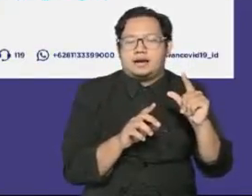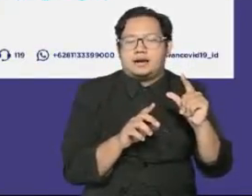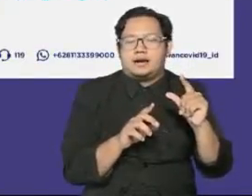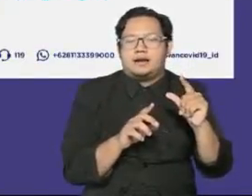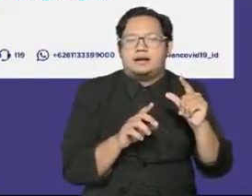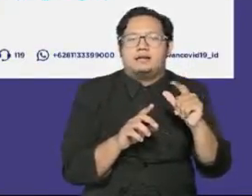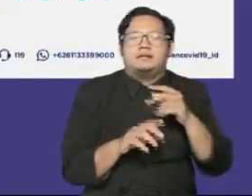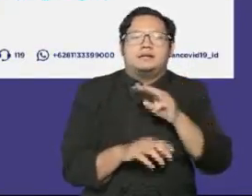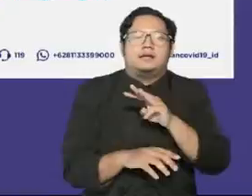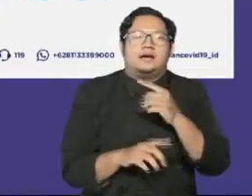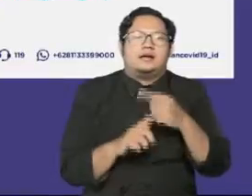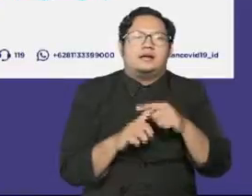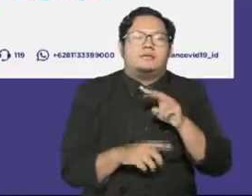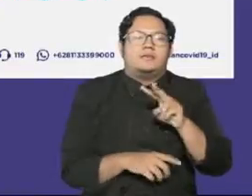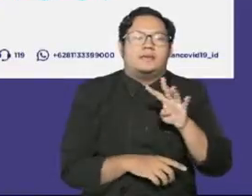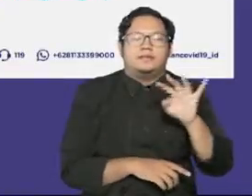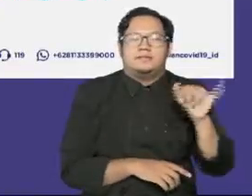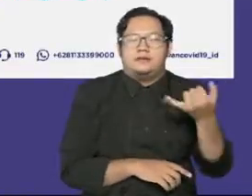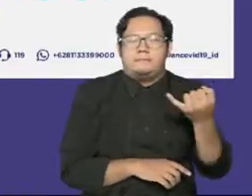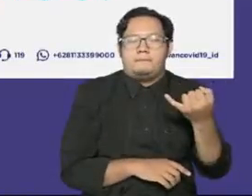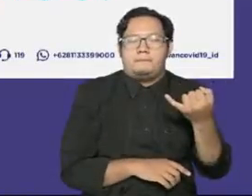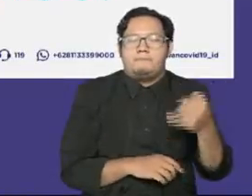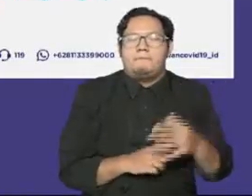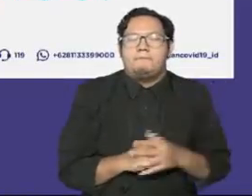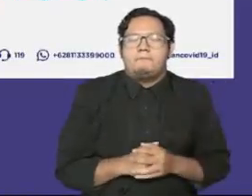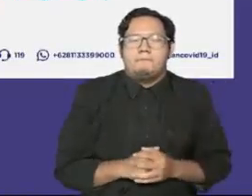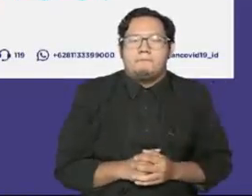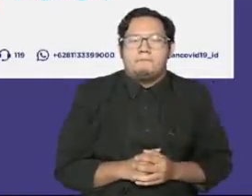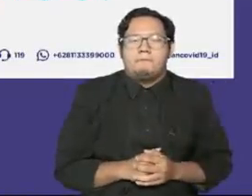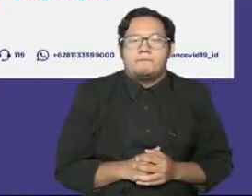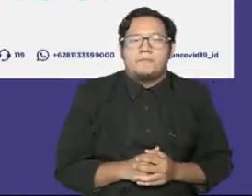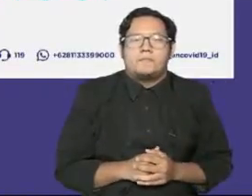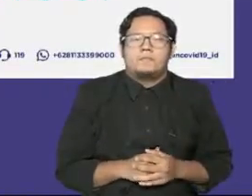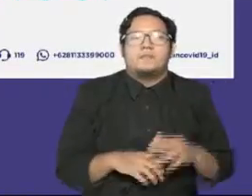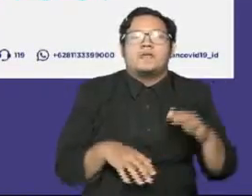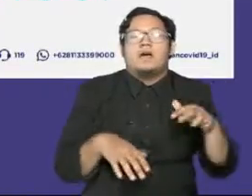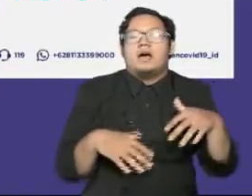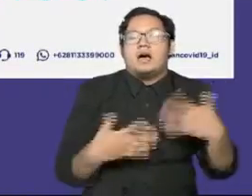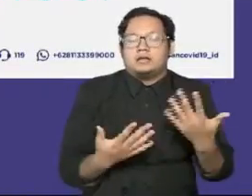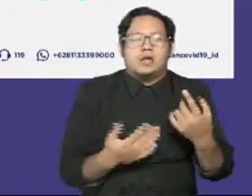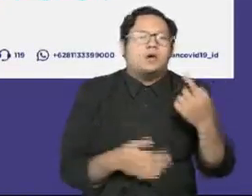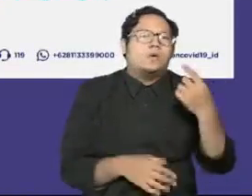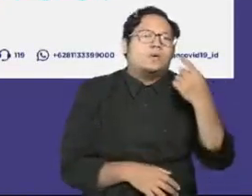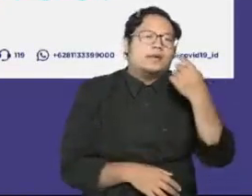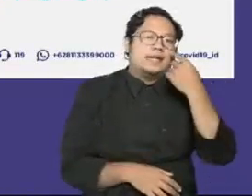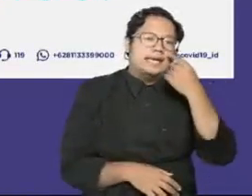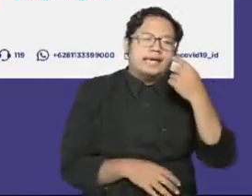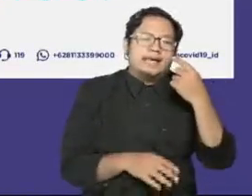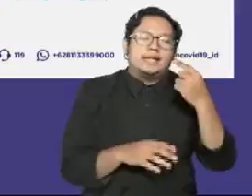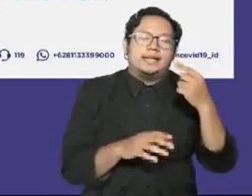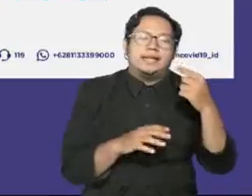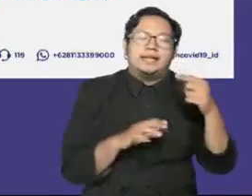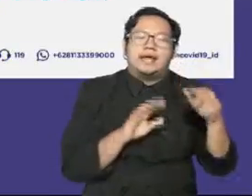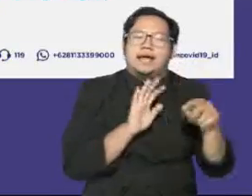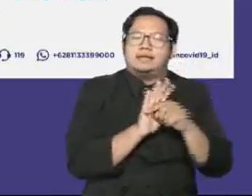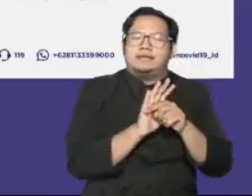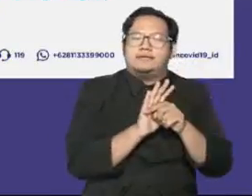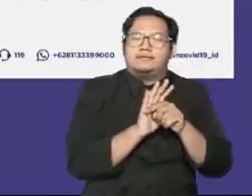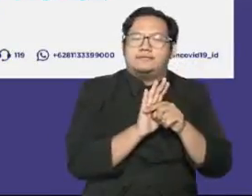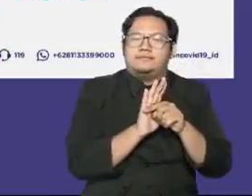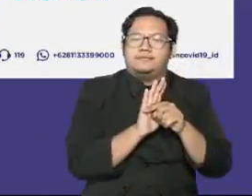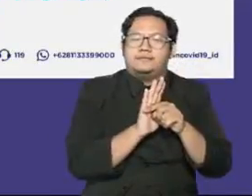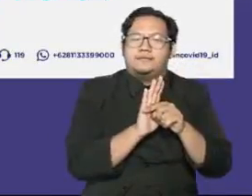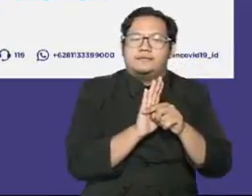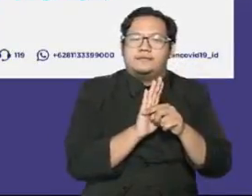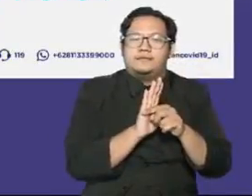kurun waktu maksimal tiga kali 24 Hai atau hasil negatif rapid test antigen yang sampelnya